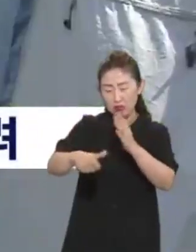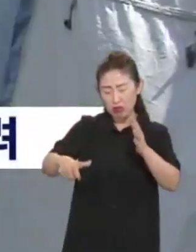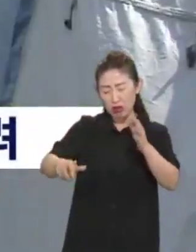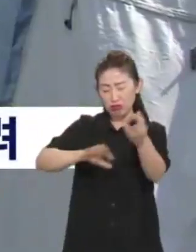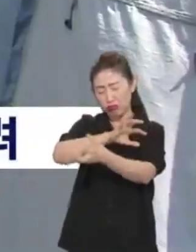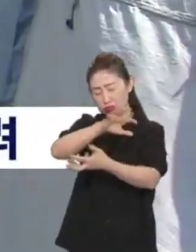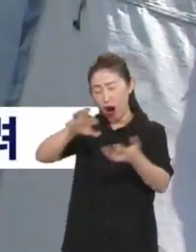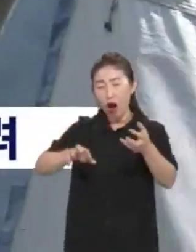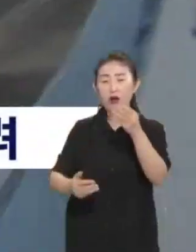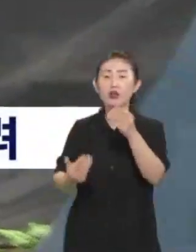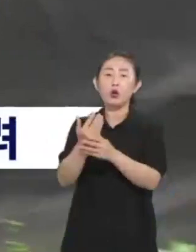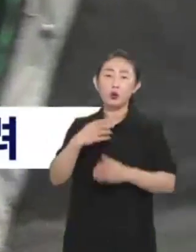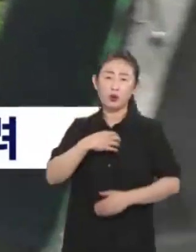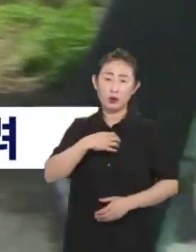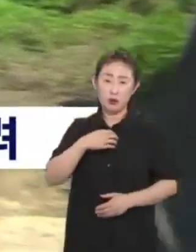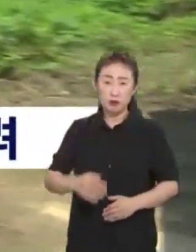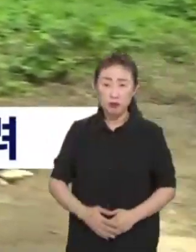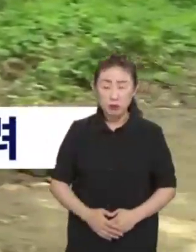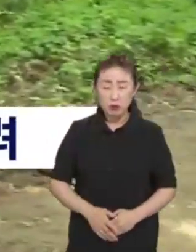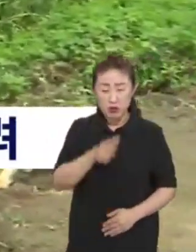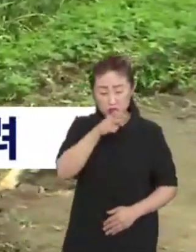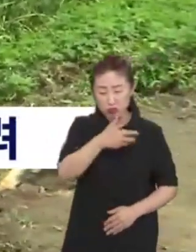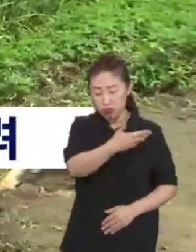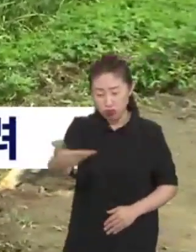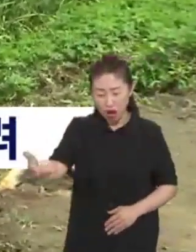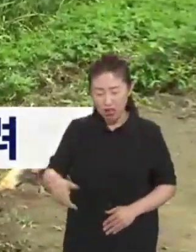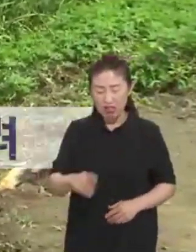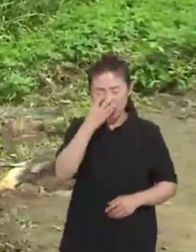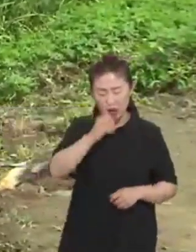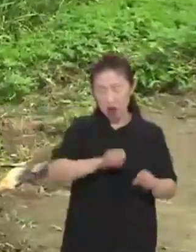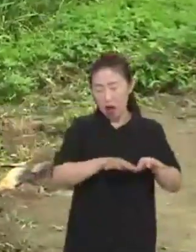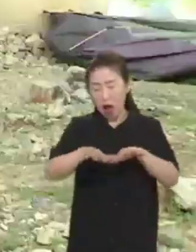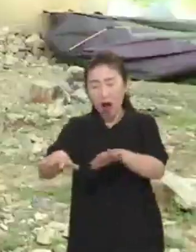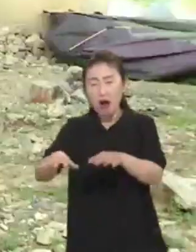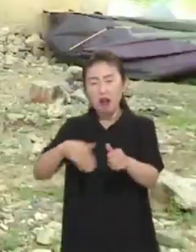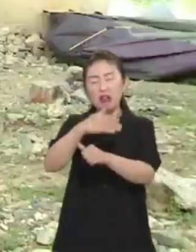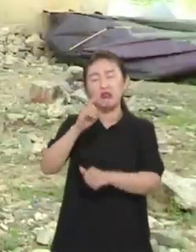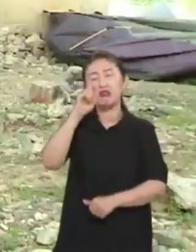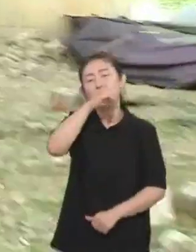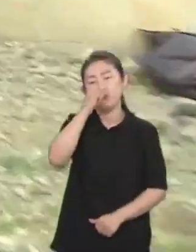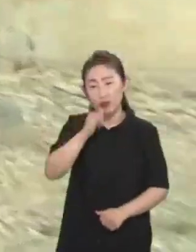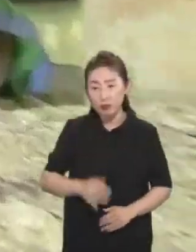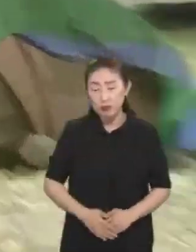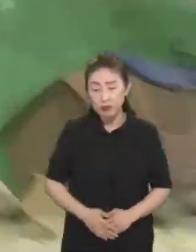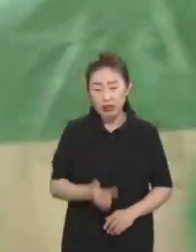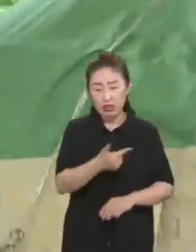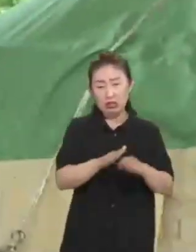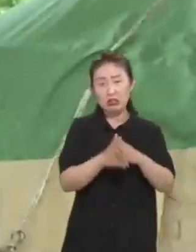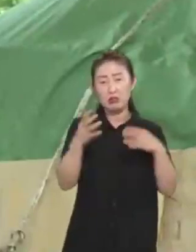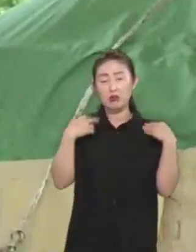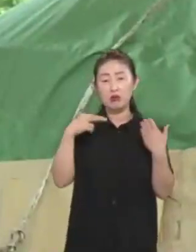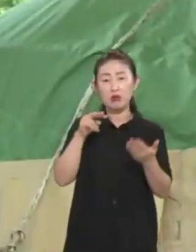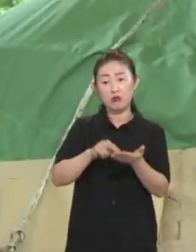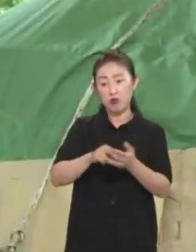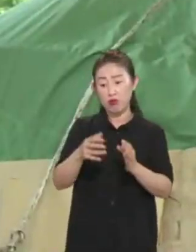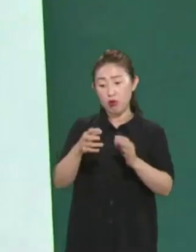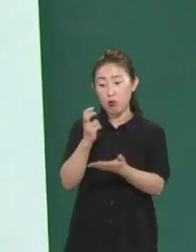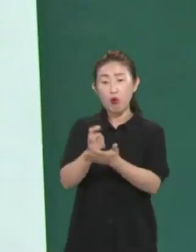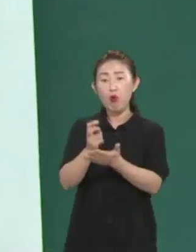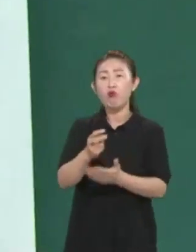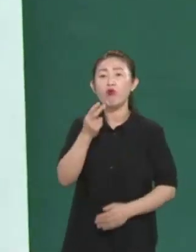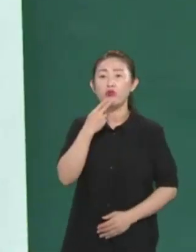뒤엉켜 사고를 유발하고 환경 오염이 발생할 가능성도 있습니다. 대전시는 관련 법안이 없는 데다